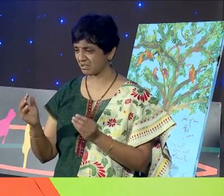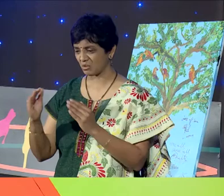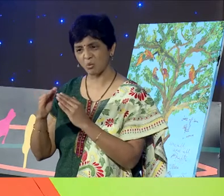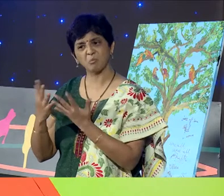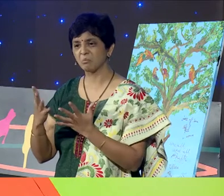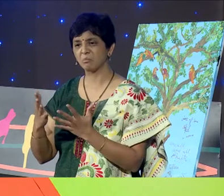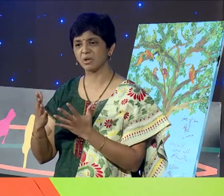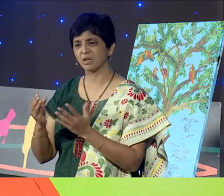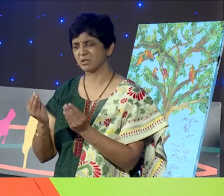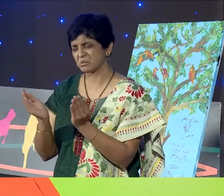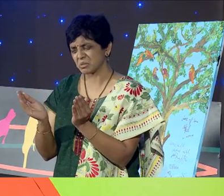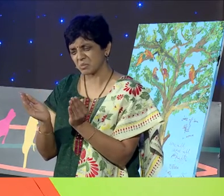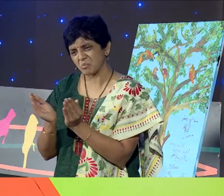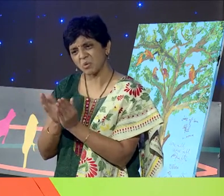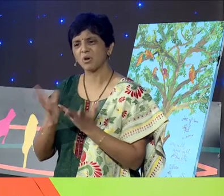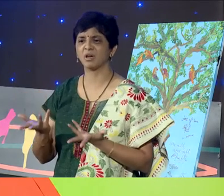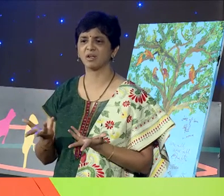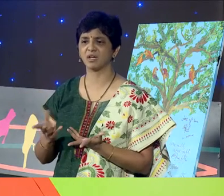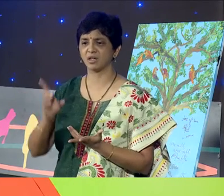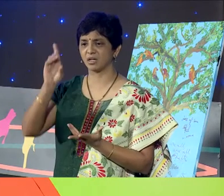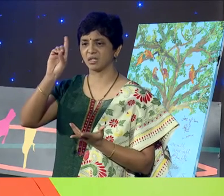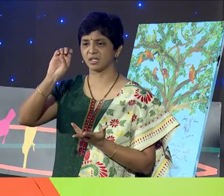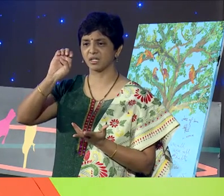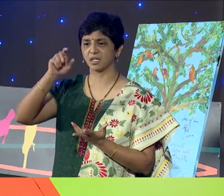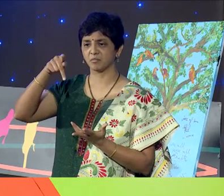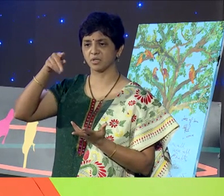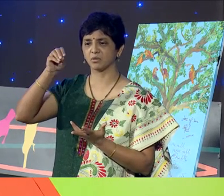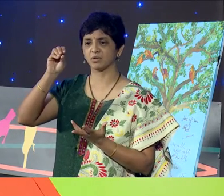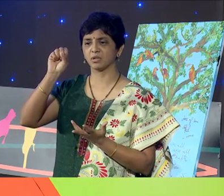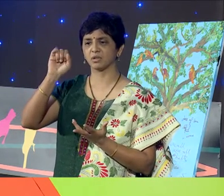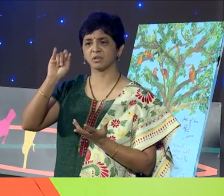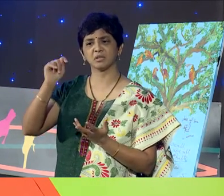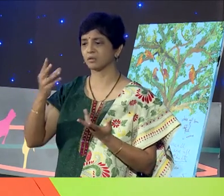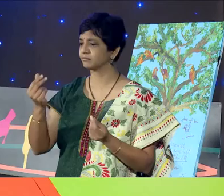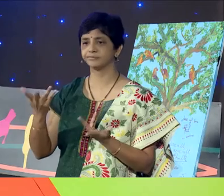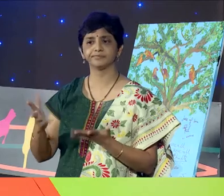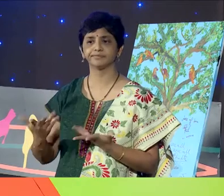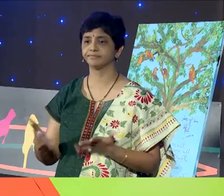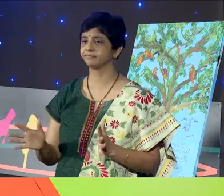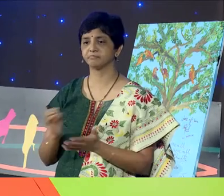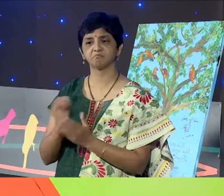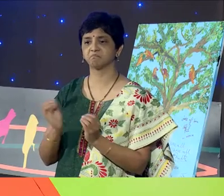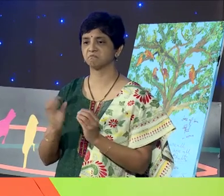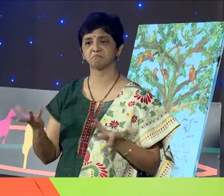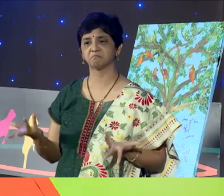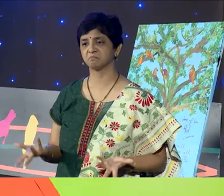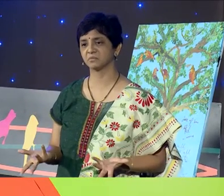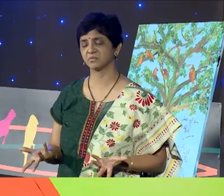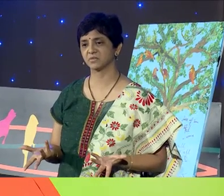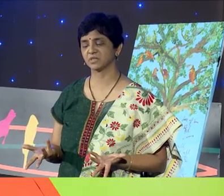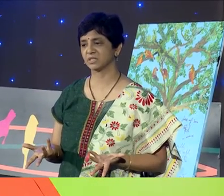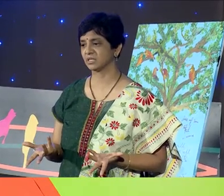सके, क्योंकि हमारे पास डिपॉजिट देने के लिए भी पैसे नहीं थे उन दिनों, 5,000 रुपये।